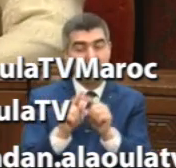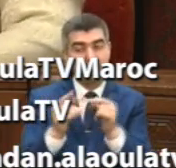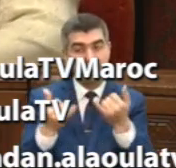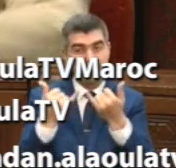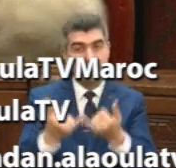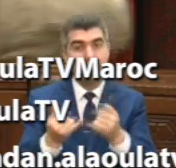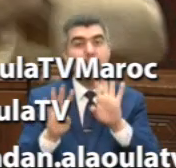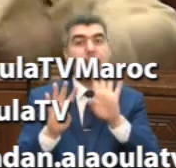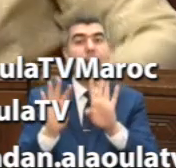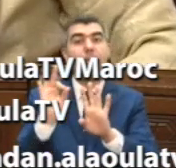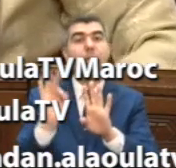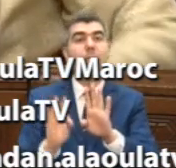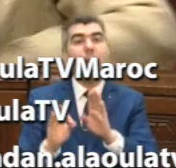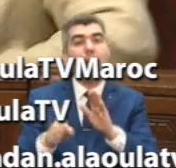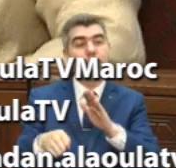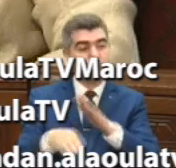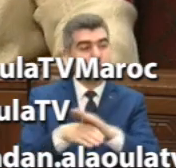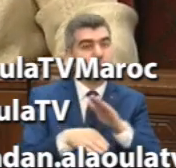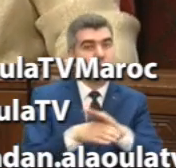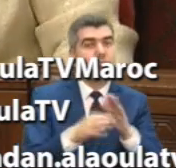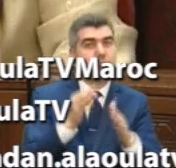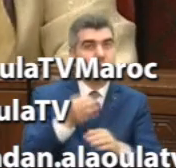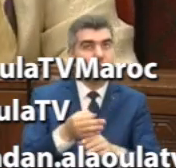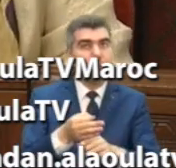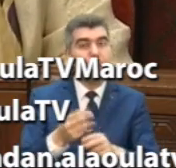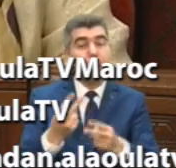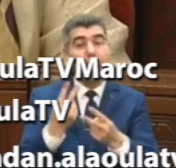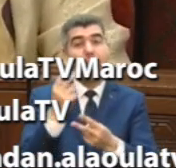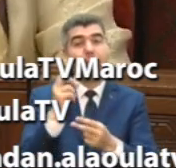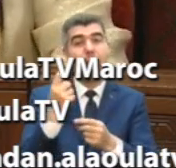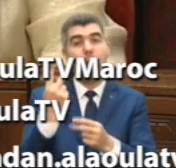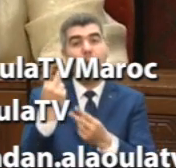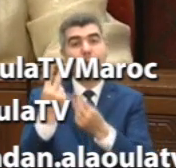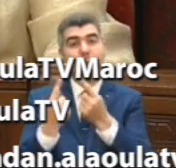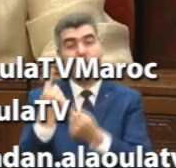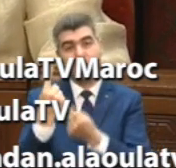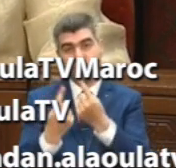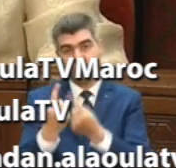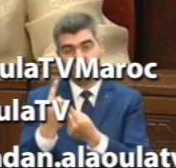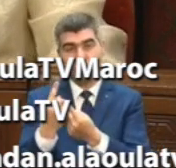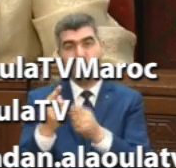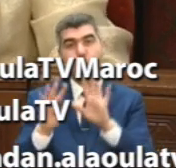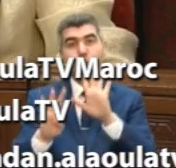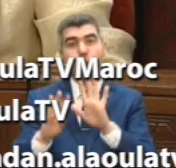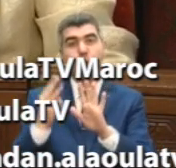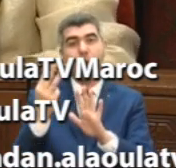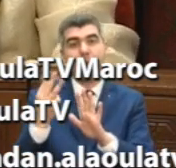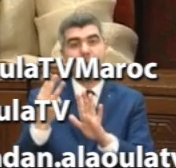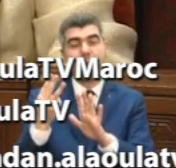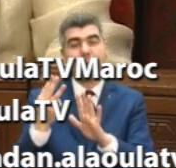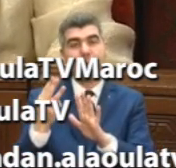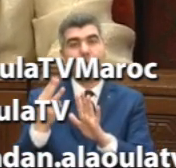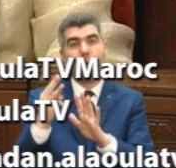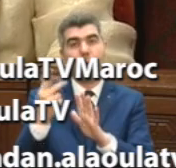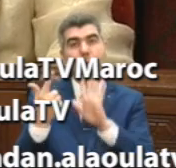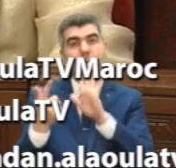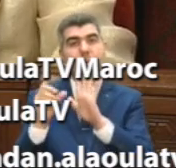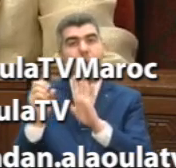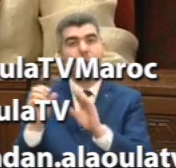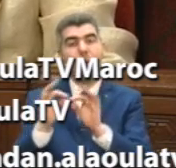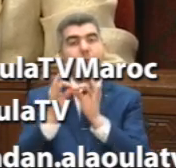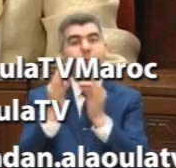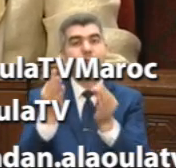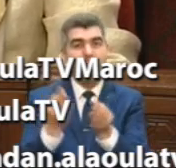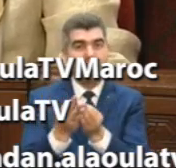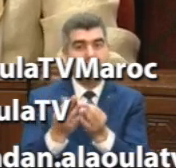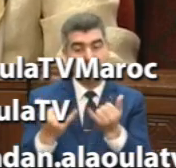ل 90%. وكاين اتفاقية ديال 2011 اللي كتهم واحد 39,406 الأسر، تا هي